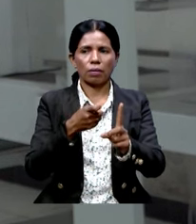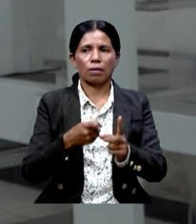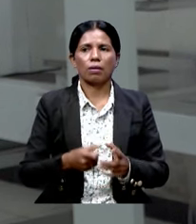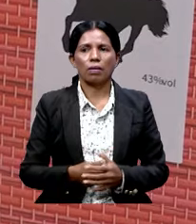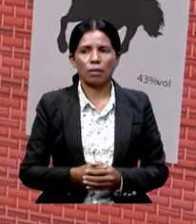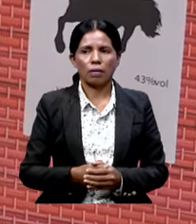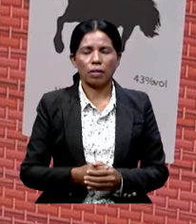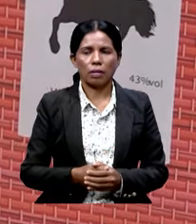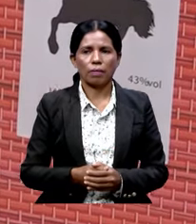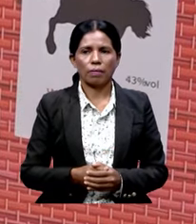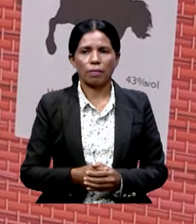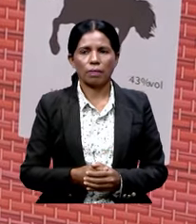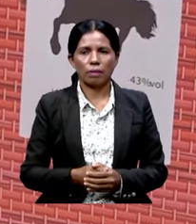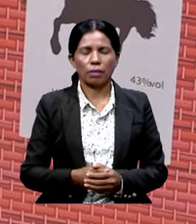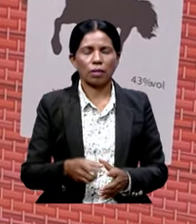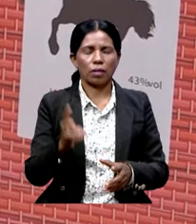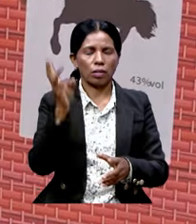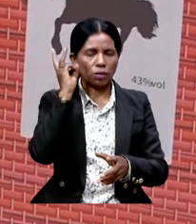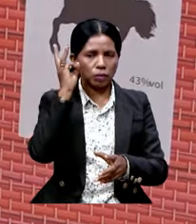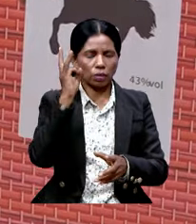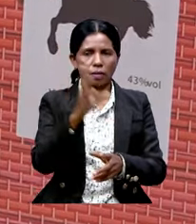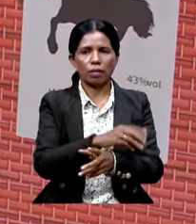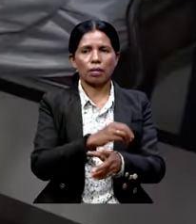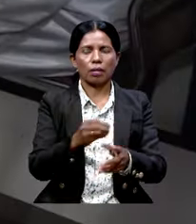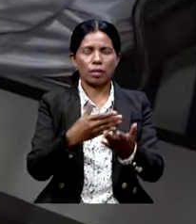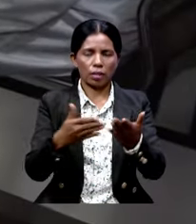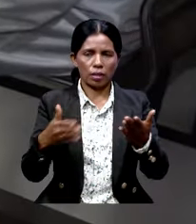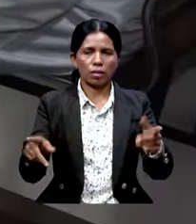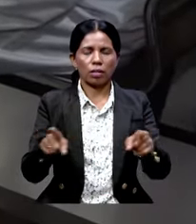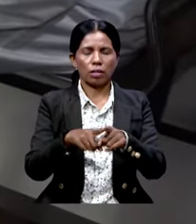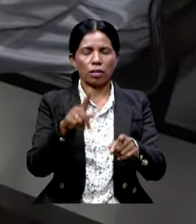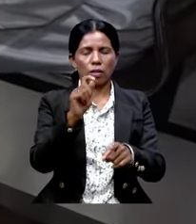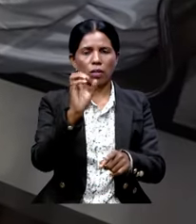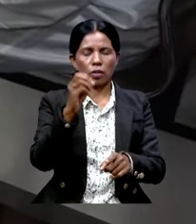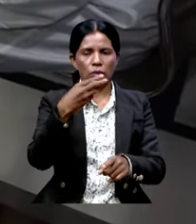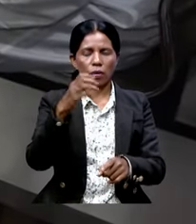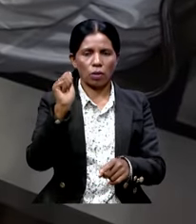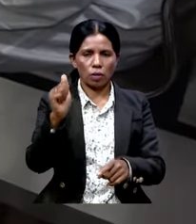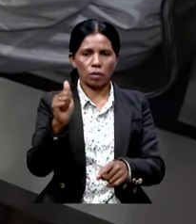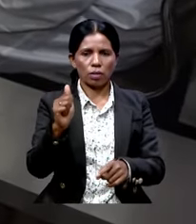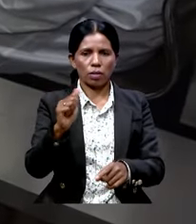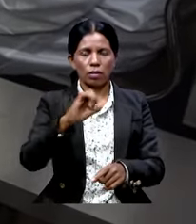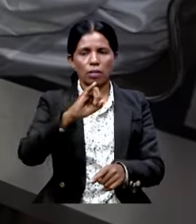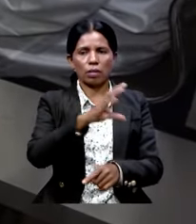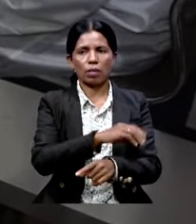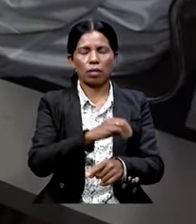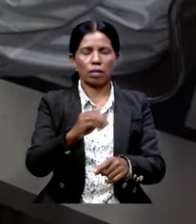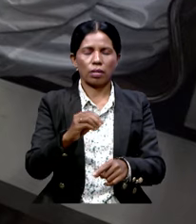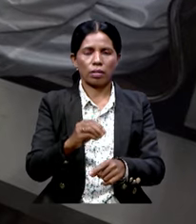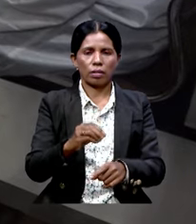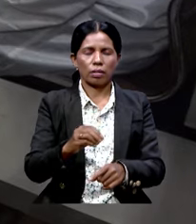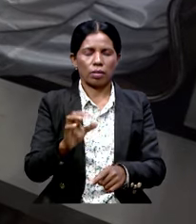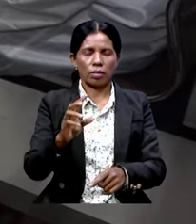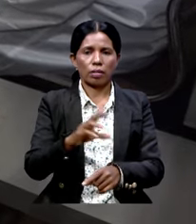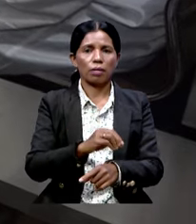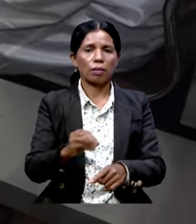perlu susi tua nebe mak materi primanya hanya santohu, jambula, buah naga serane. Serane